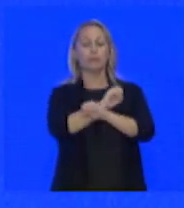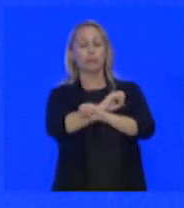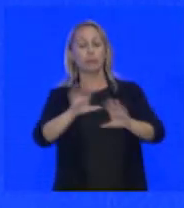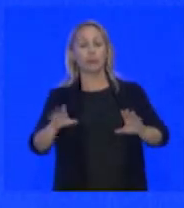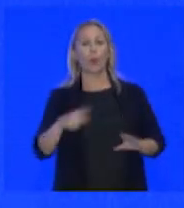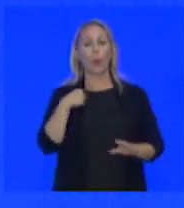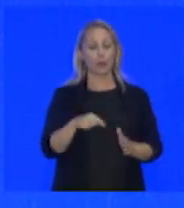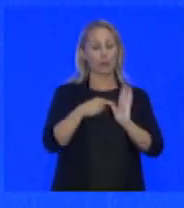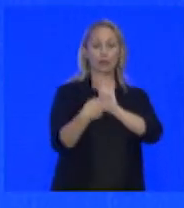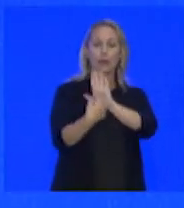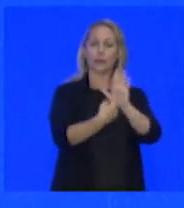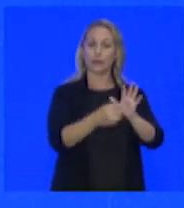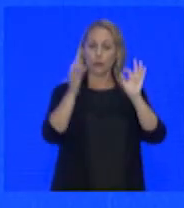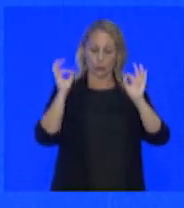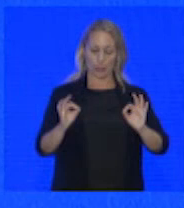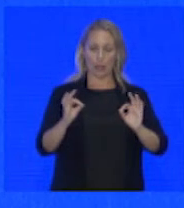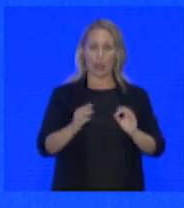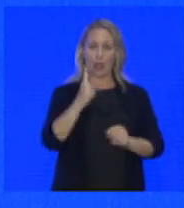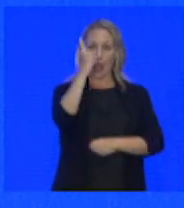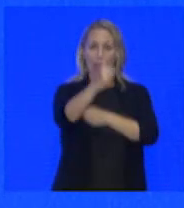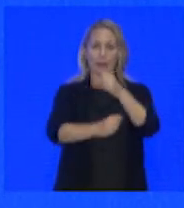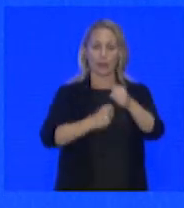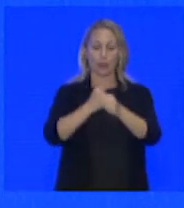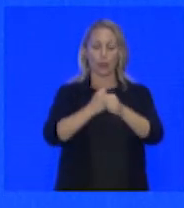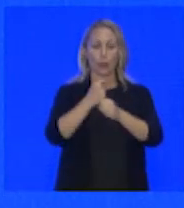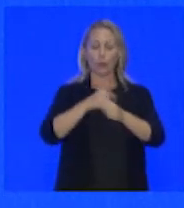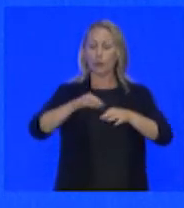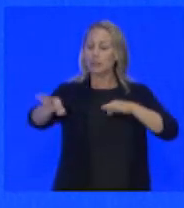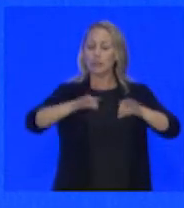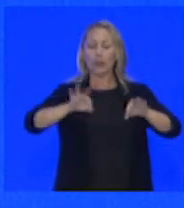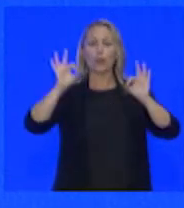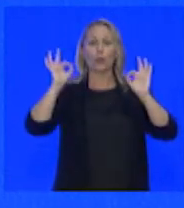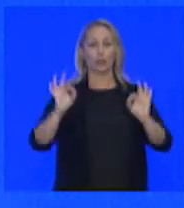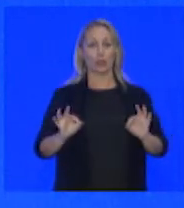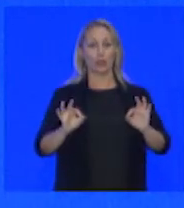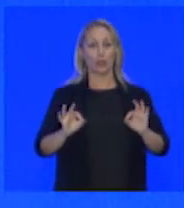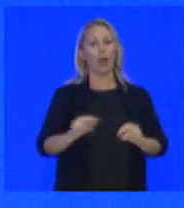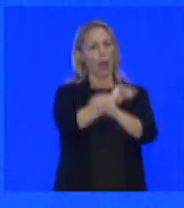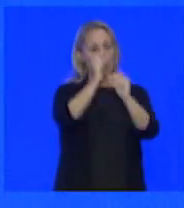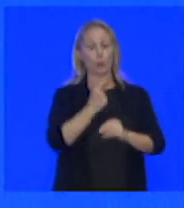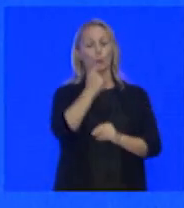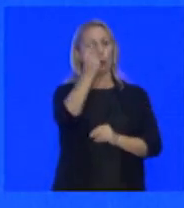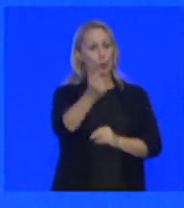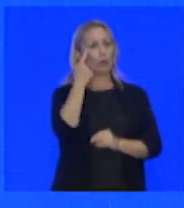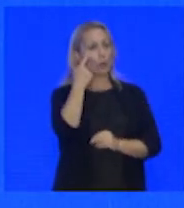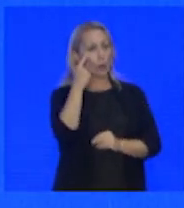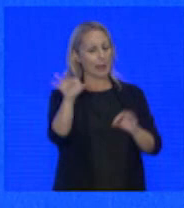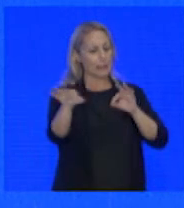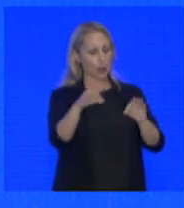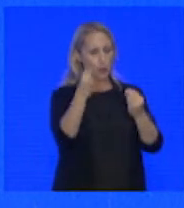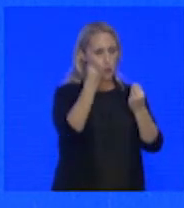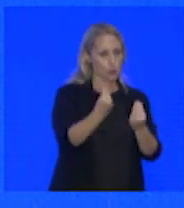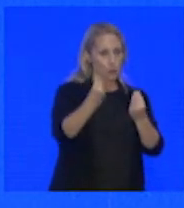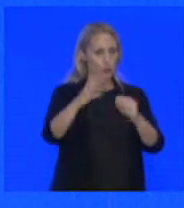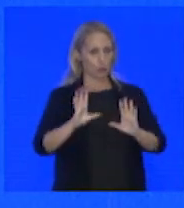καταθέσω ένα ετήσιο σχέδιο, το οποίο και θα κριθεί στην επόμενη έκθεση. Και ακόμα δεν θα